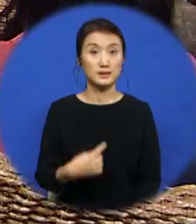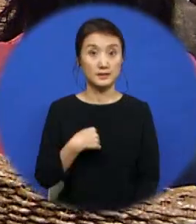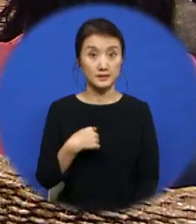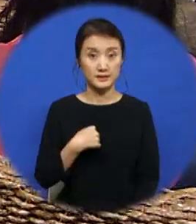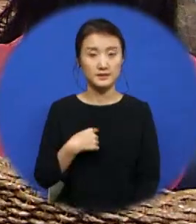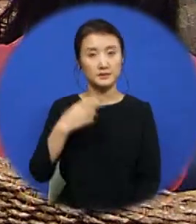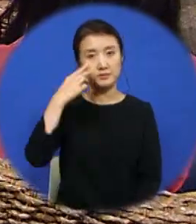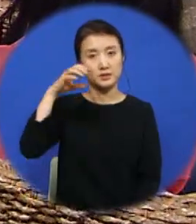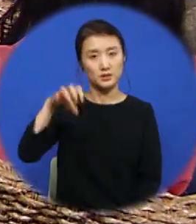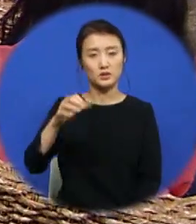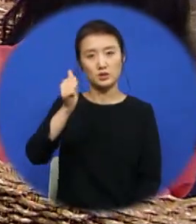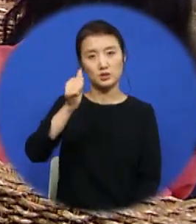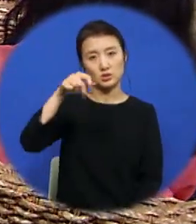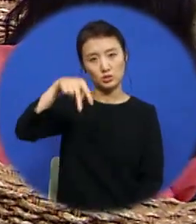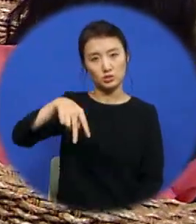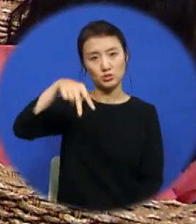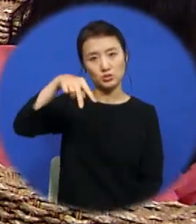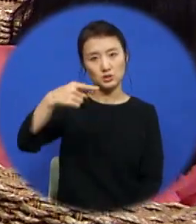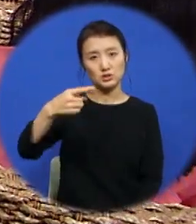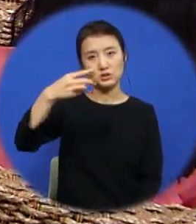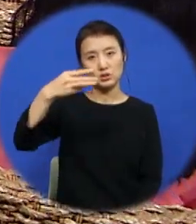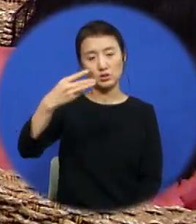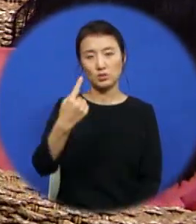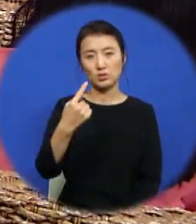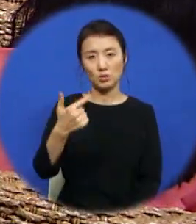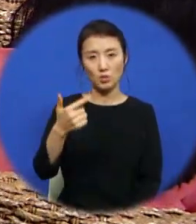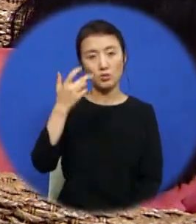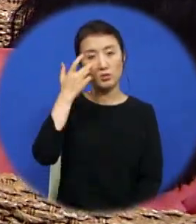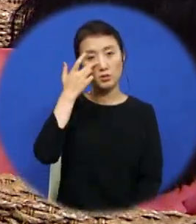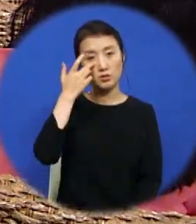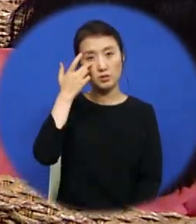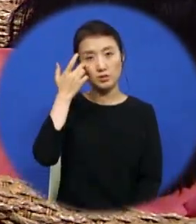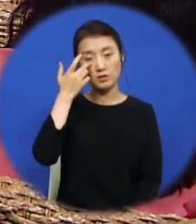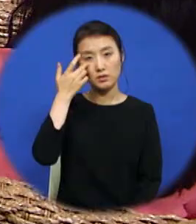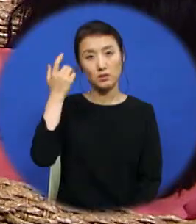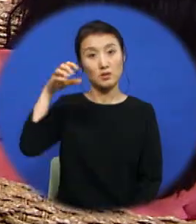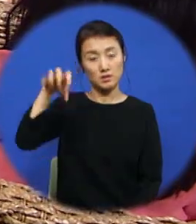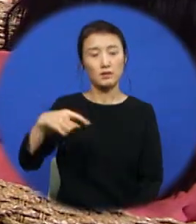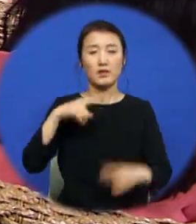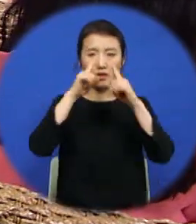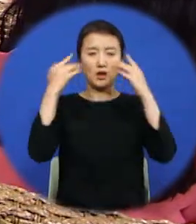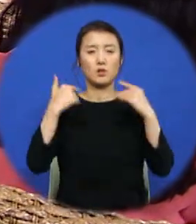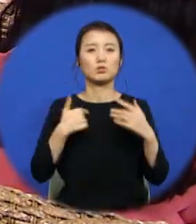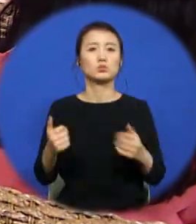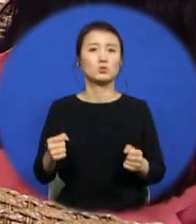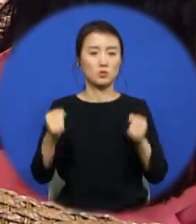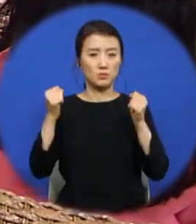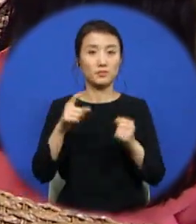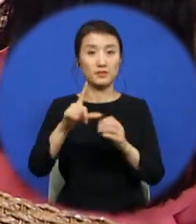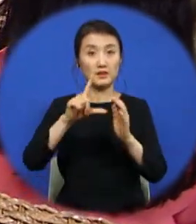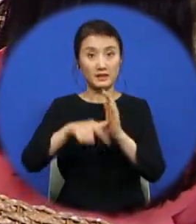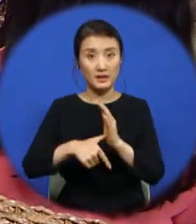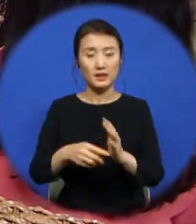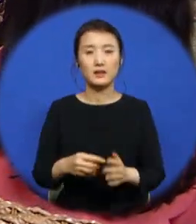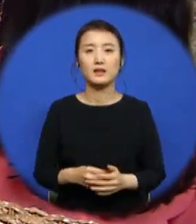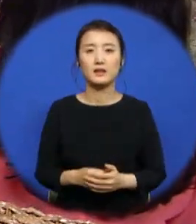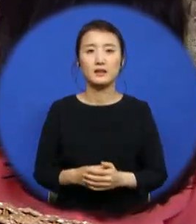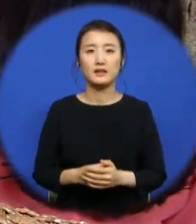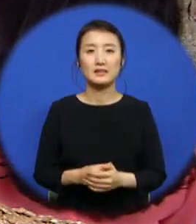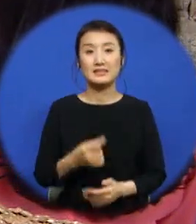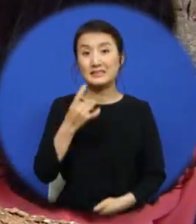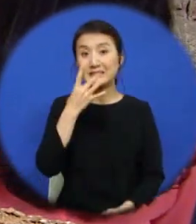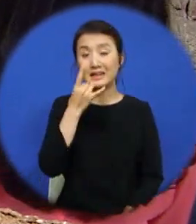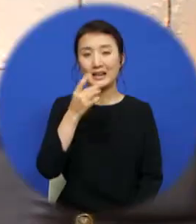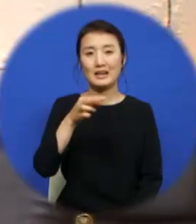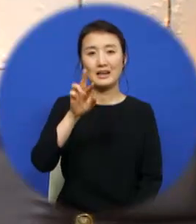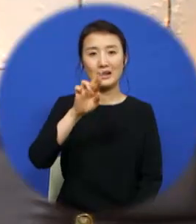슈스 돈이란 데 텍사스 휴 손이 안 그런 에 대해서 대학을 졸업했는데 그 대학이 이제 이름 살이란 뜻이 라이스 rice